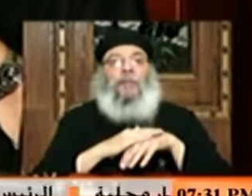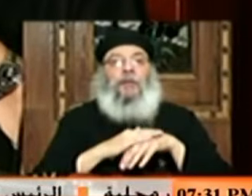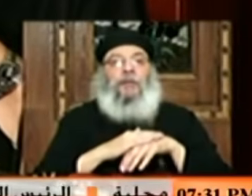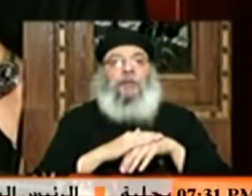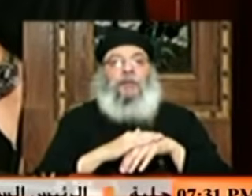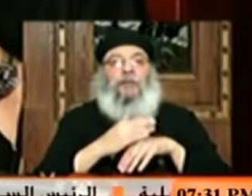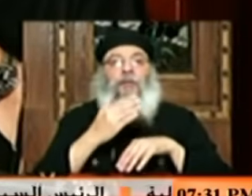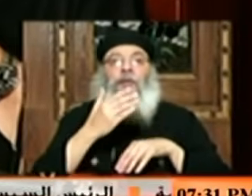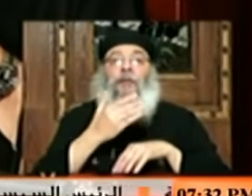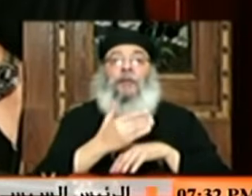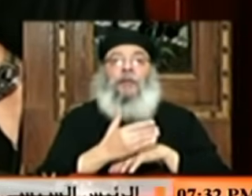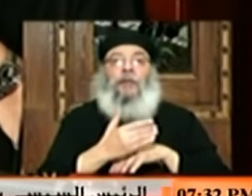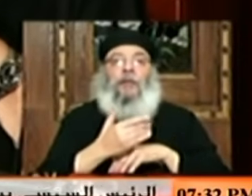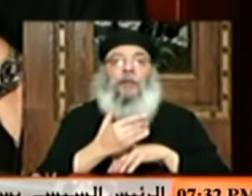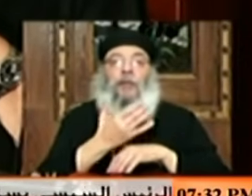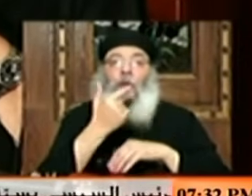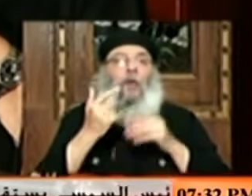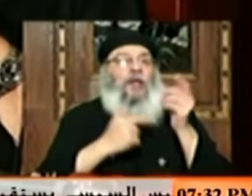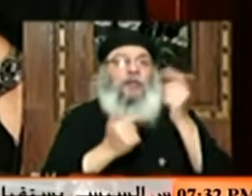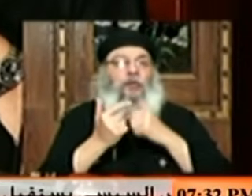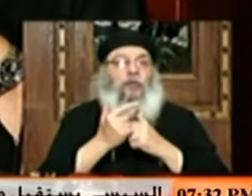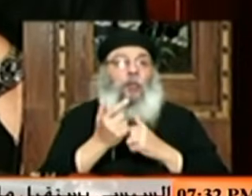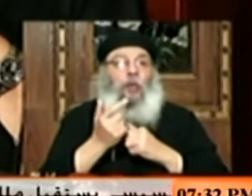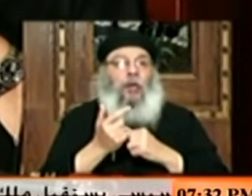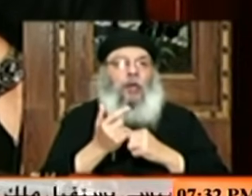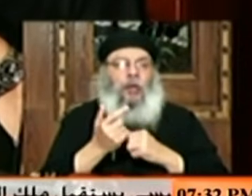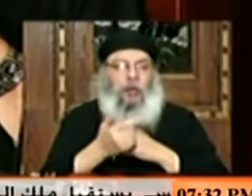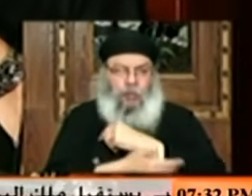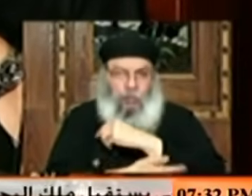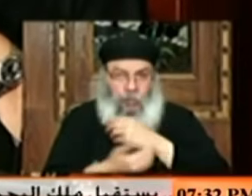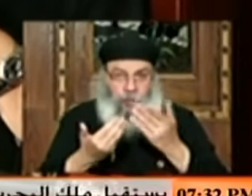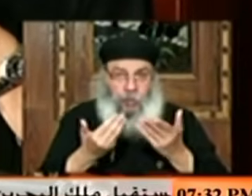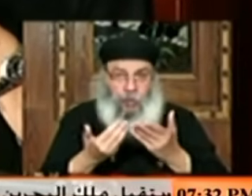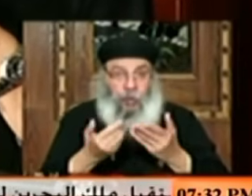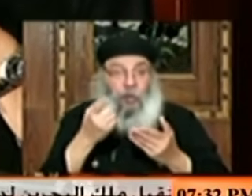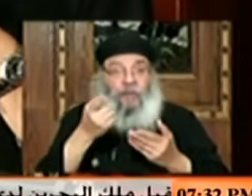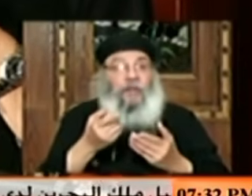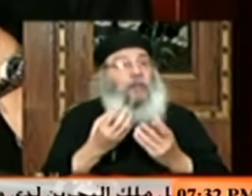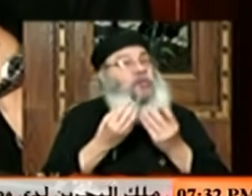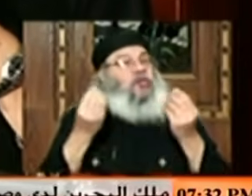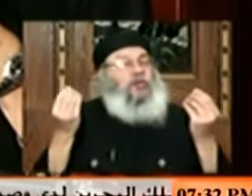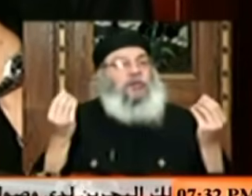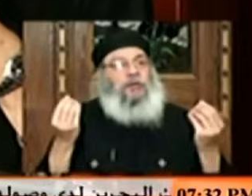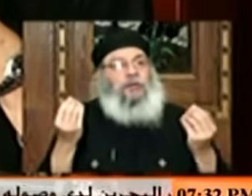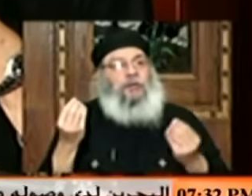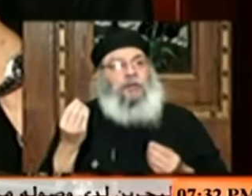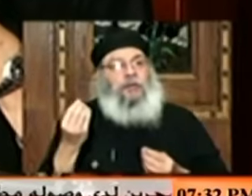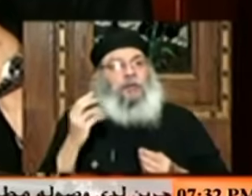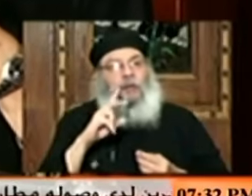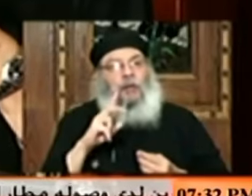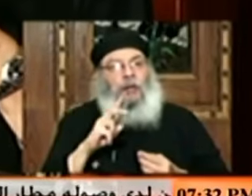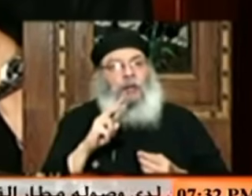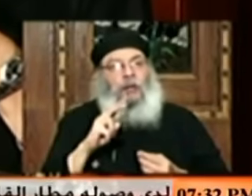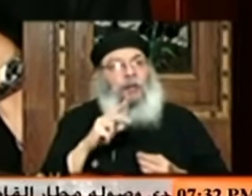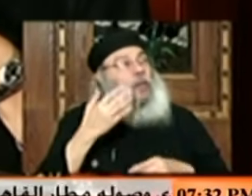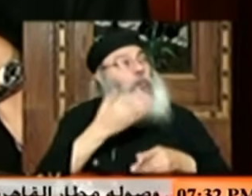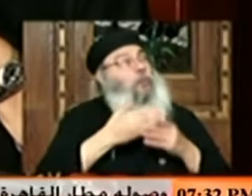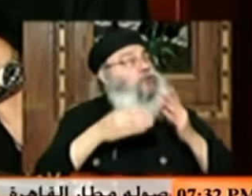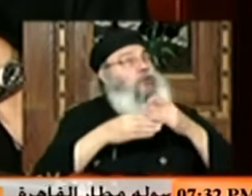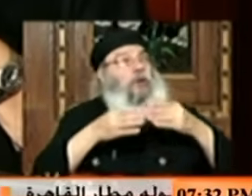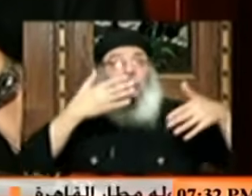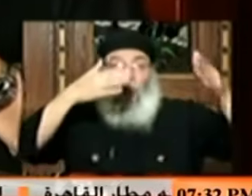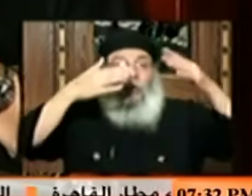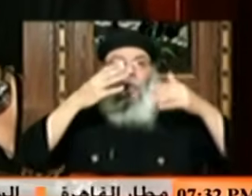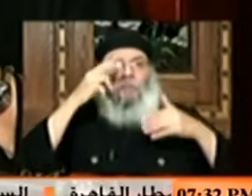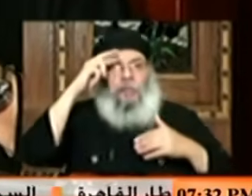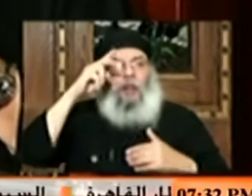الخدمه لقيت خدمات كتيره مبروكه في المكان ده طب واللي عمل الرخام قال واحد جه تبرع وعمله